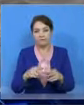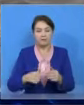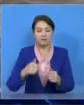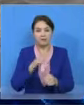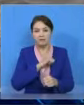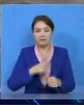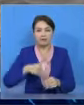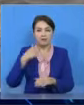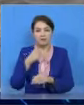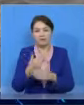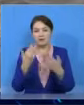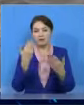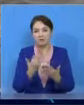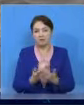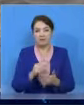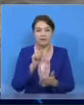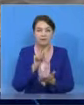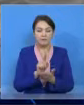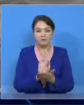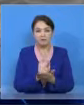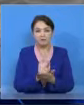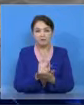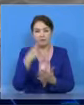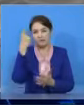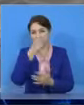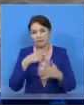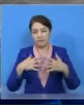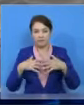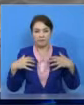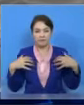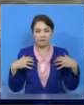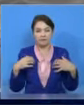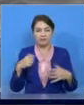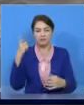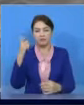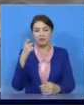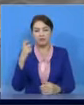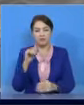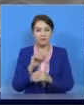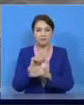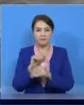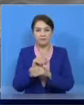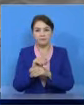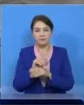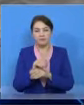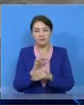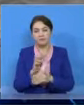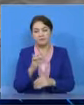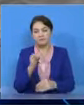біздің қазіргі міндетіміз сол жеке малдың, жеке қосалқы шаруашылықтың малдың